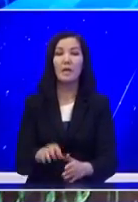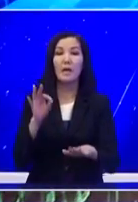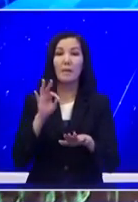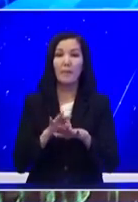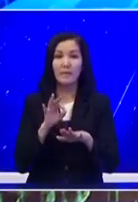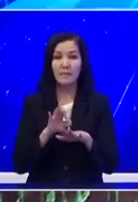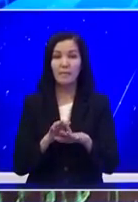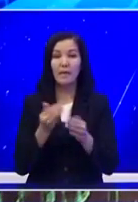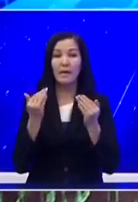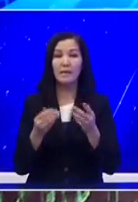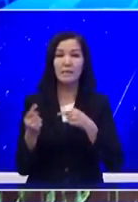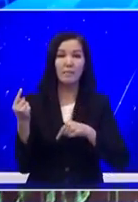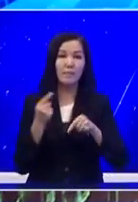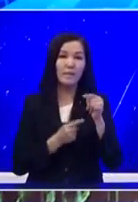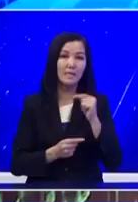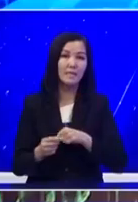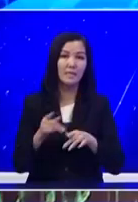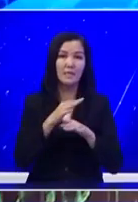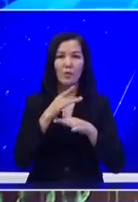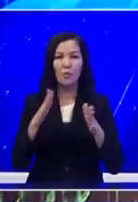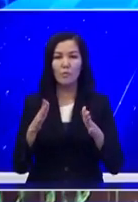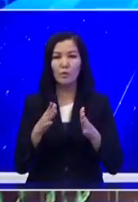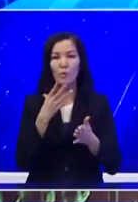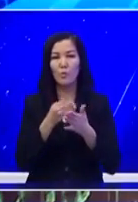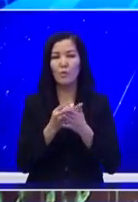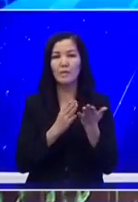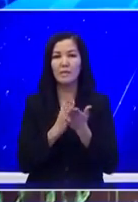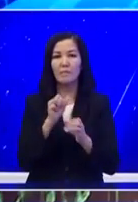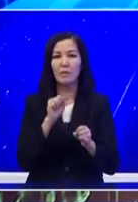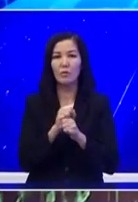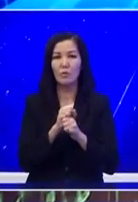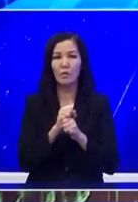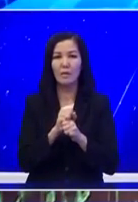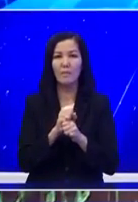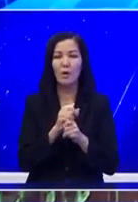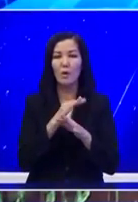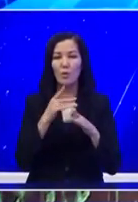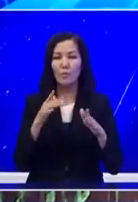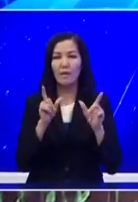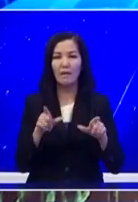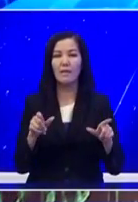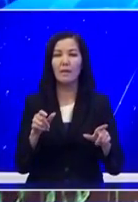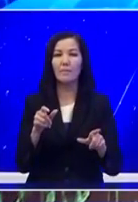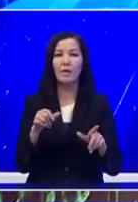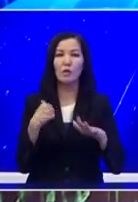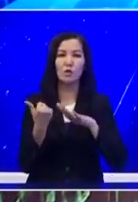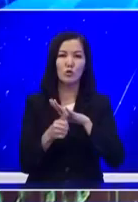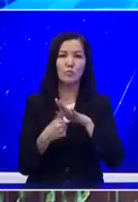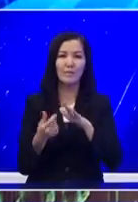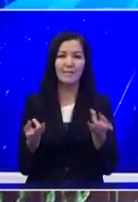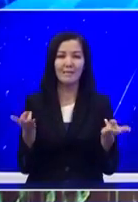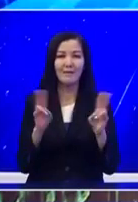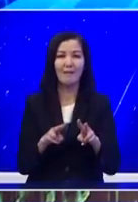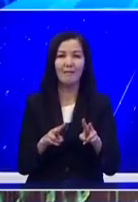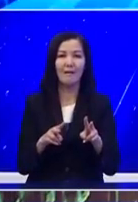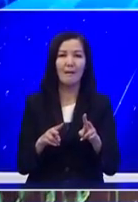Пандемия кезінде бизнес құрылымдарының басым көпшілігі өз қызметін тоқтатып, талай мыңдаған адам жұмыссыз қалды. Осы кезде бизнестің жол